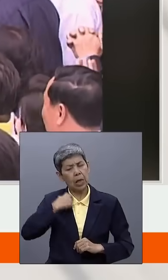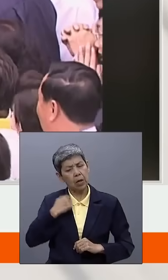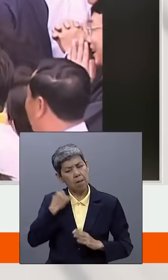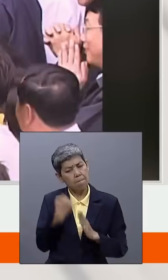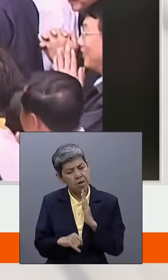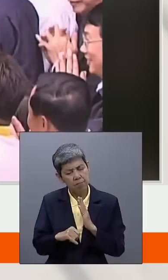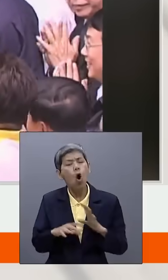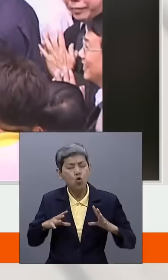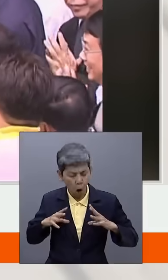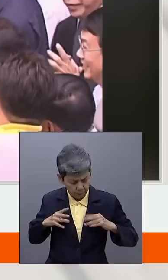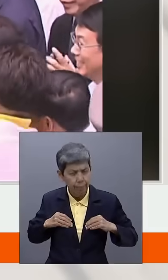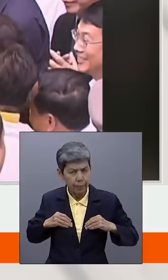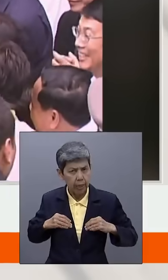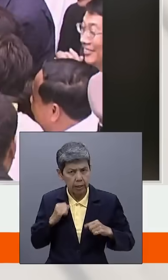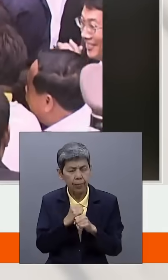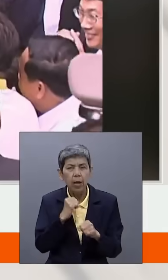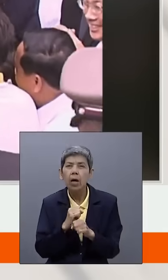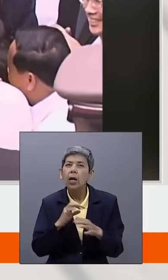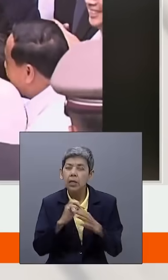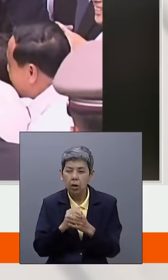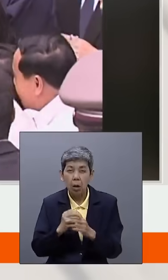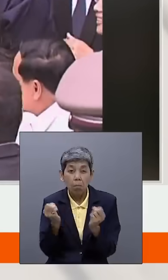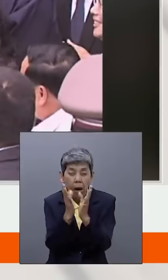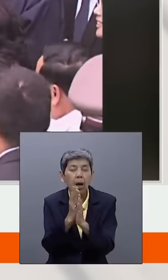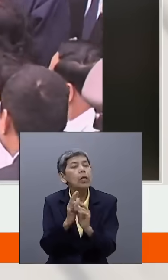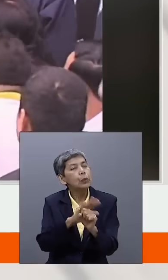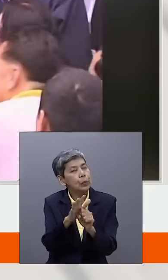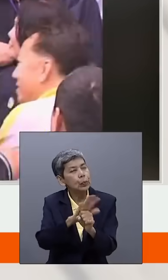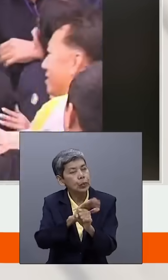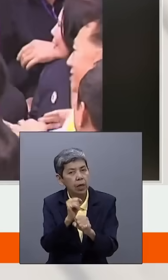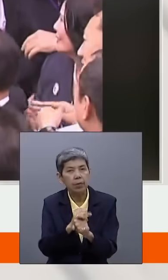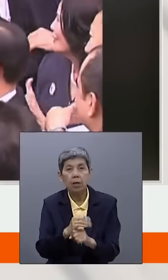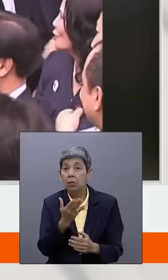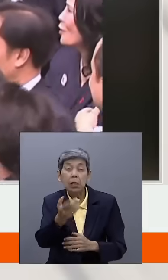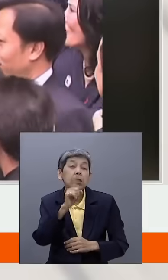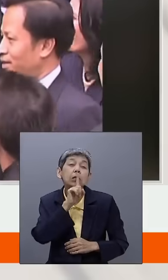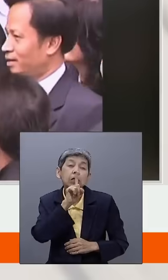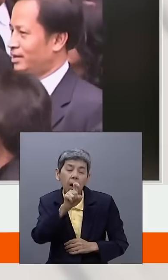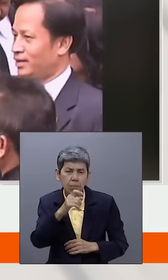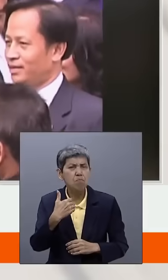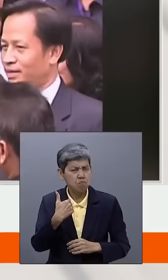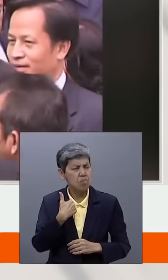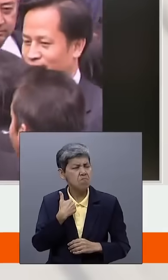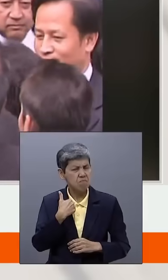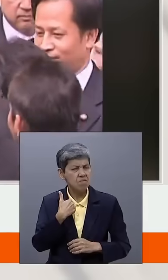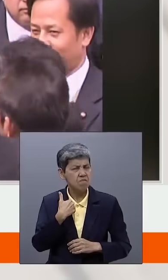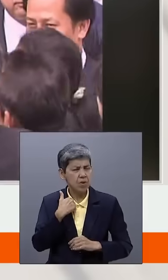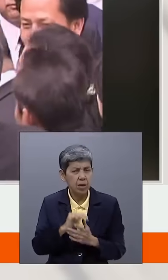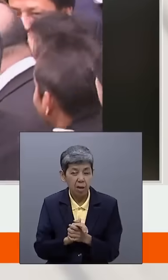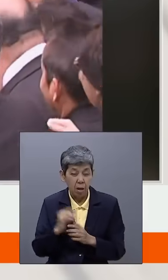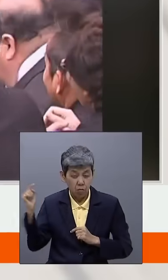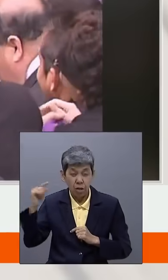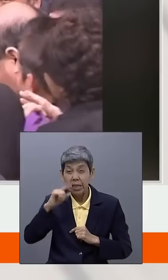าในครั้งนี้อาจจะลดทอนแรงต้านลงไปได้ค่ะแต่คุณสุริยะสายคัดก็มีข้อสังเกตกันอยู่ว่าการกลับมา